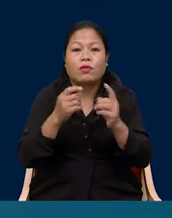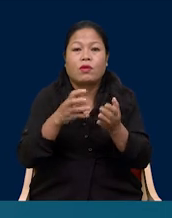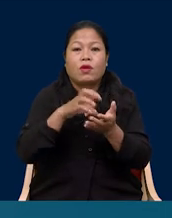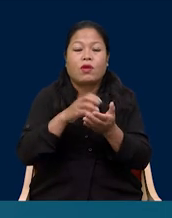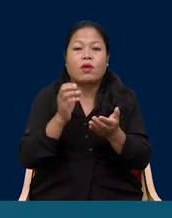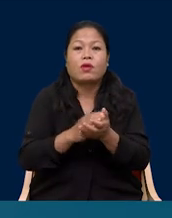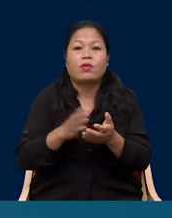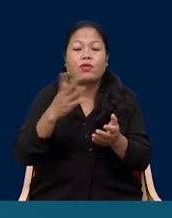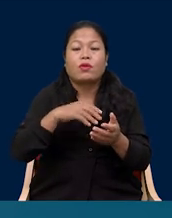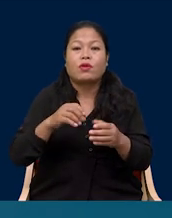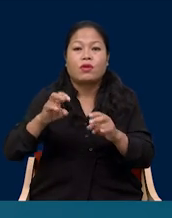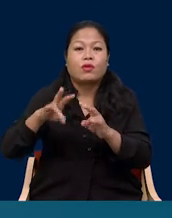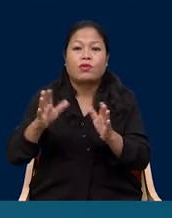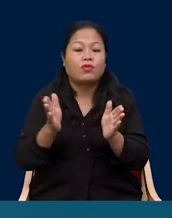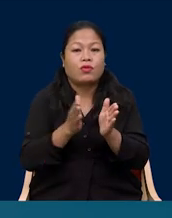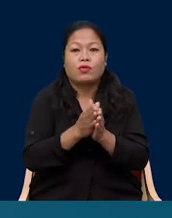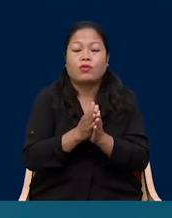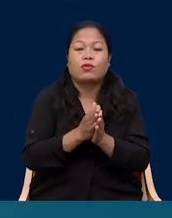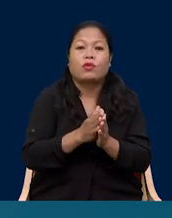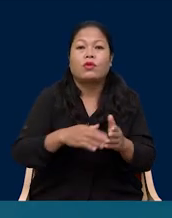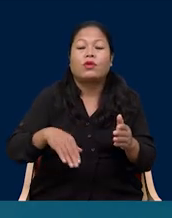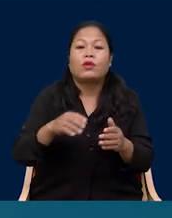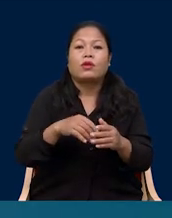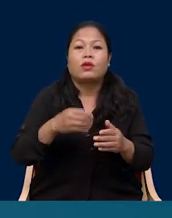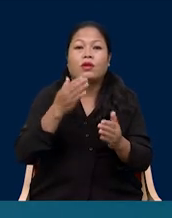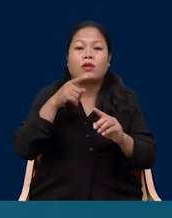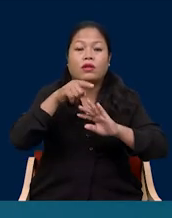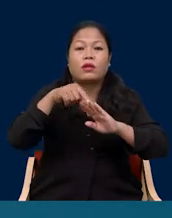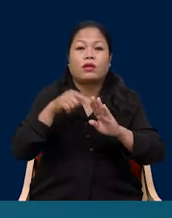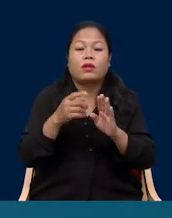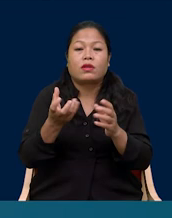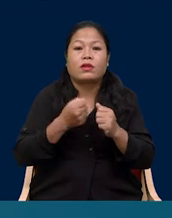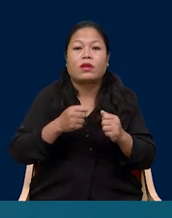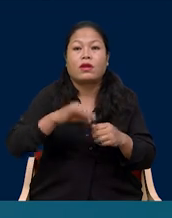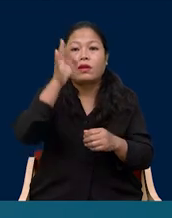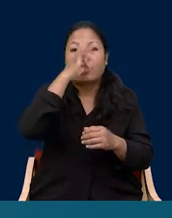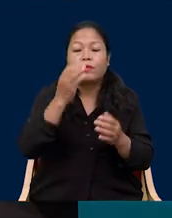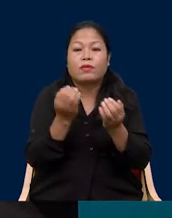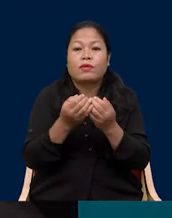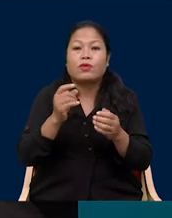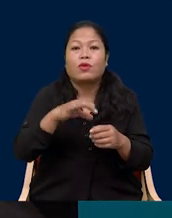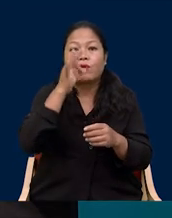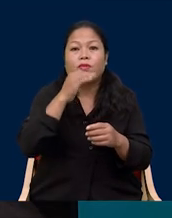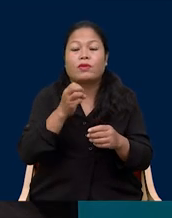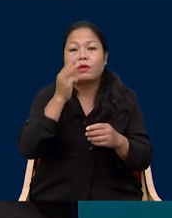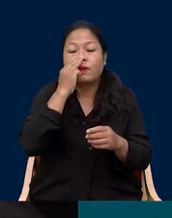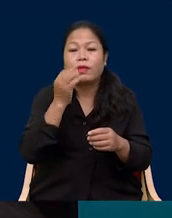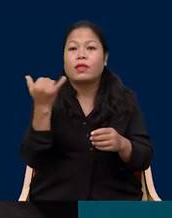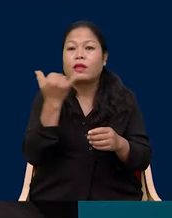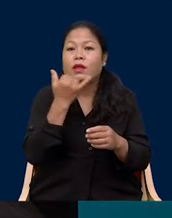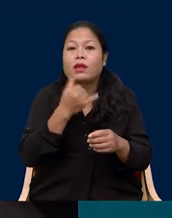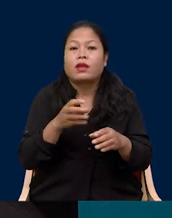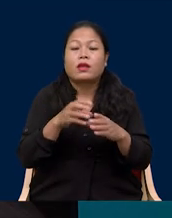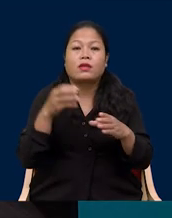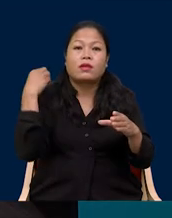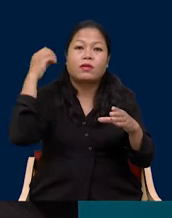महत्त्वपूर्ण स्तम्भको रूपमा कोही नछुटुन् लिभ नो वान बिहाइन्ड भन्ने नीति लिएको छ. हामी विशेष गरी यो एजेन्डामा